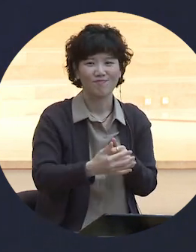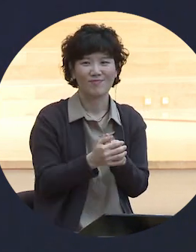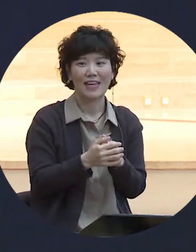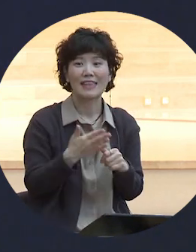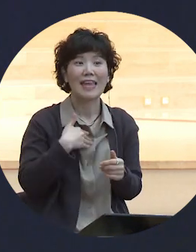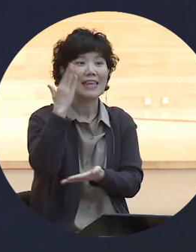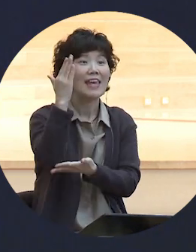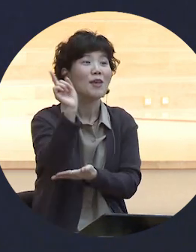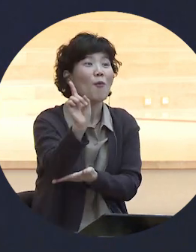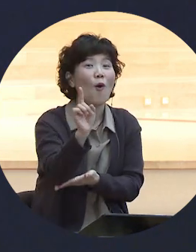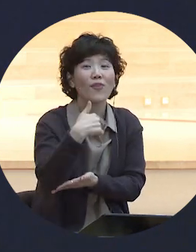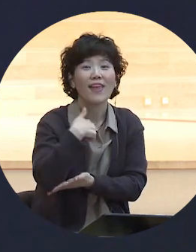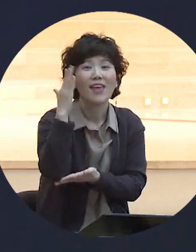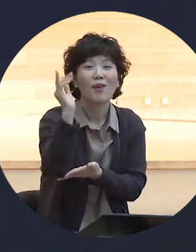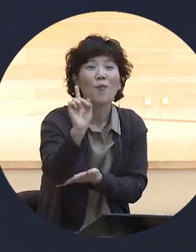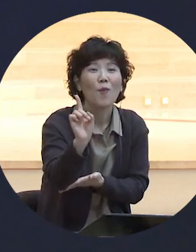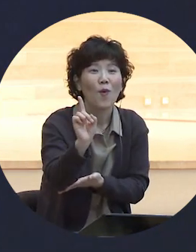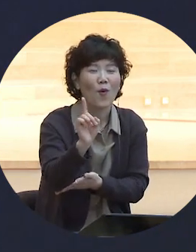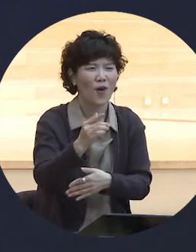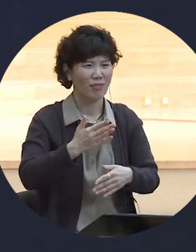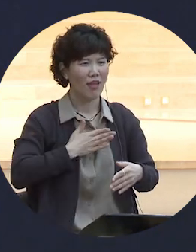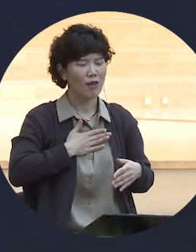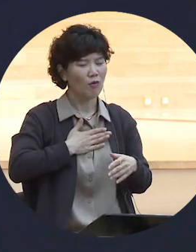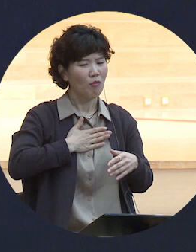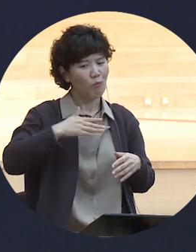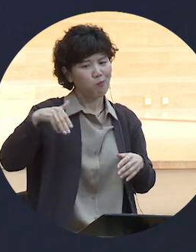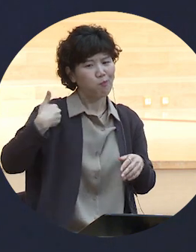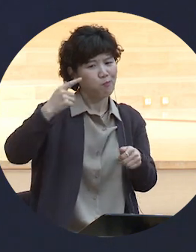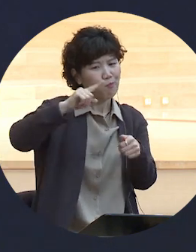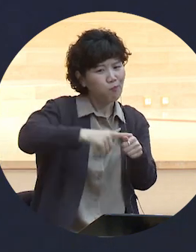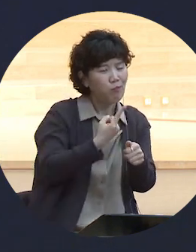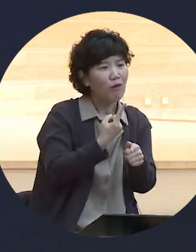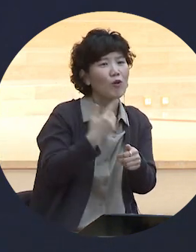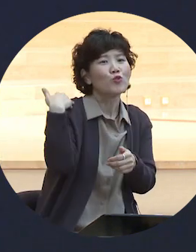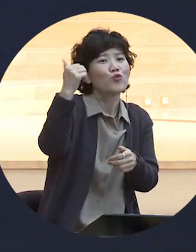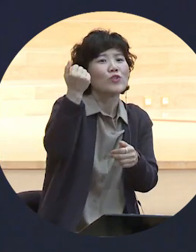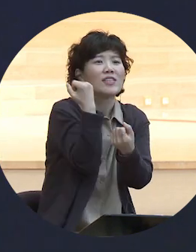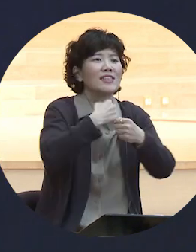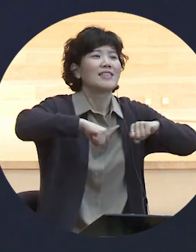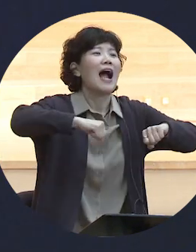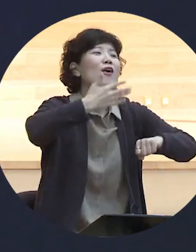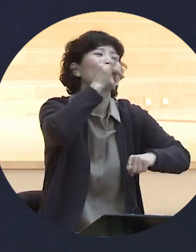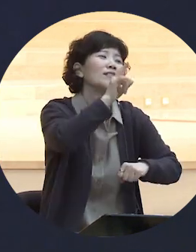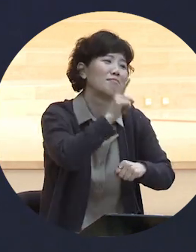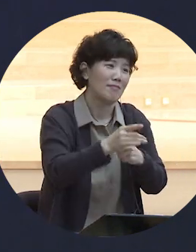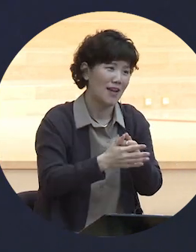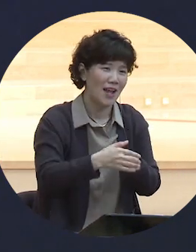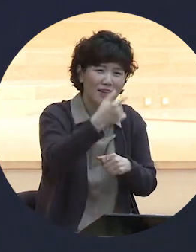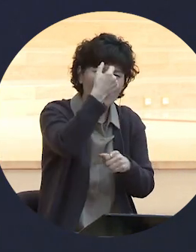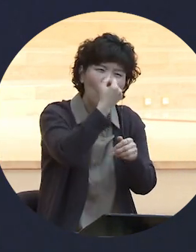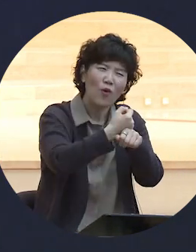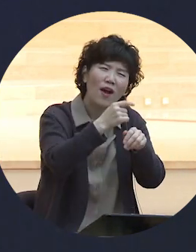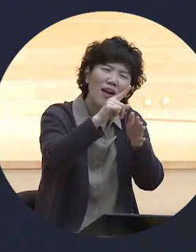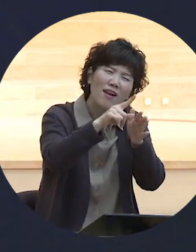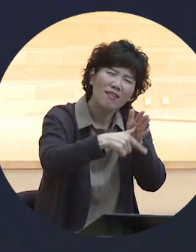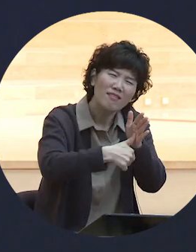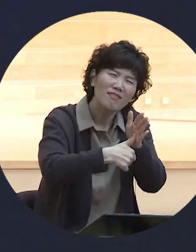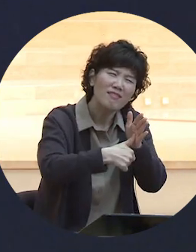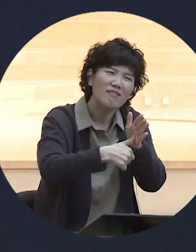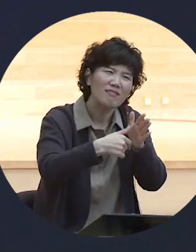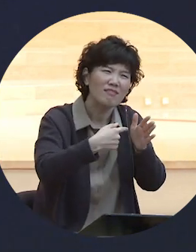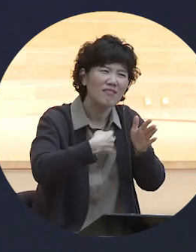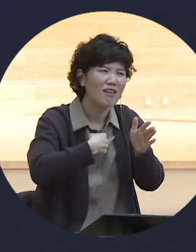지금 무슨 얘기를 하고 있나요? 나도 모르는 사이에 주인 노릇 할 수 있다, 그 말인 거예요. 기도할 때는 무익한 종이라고